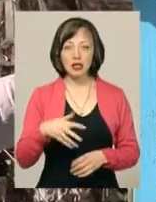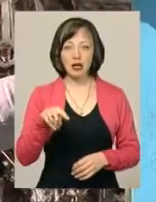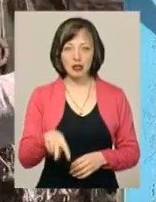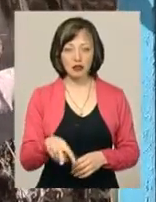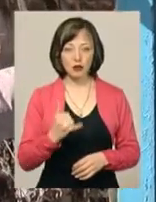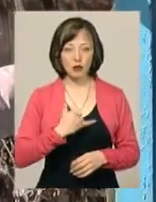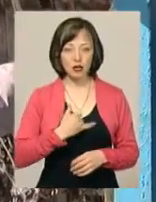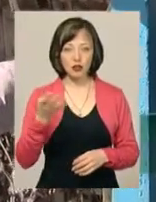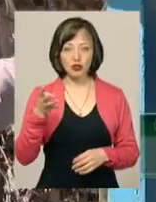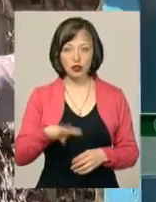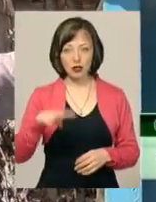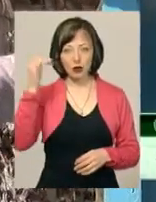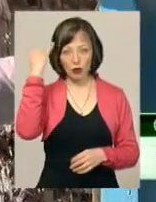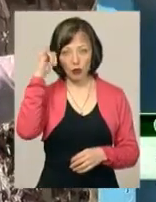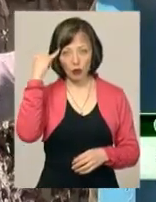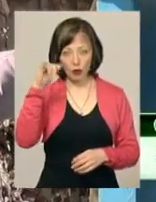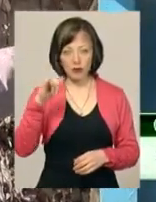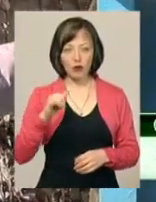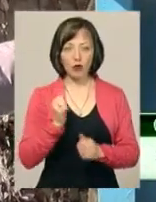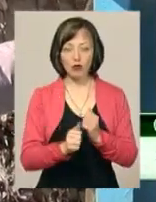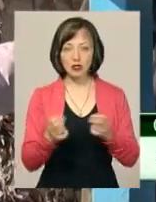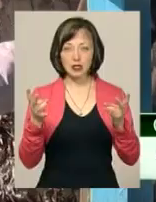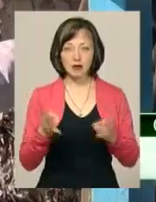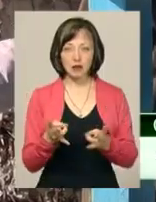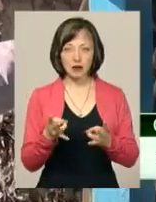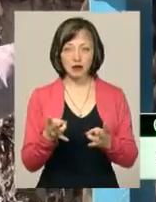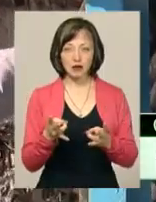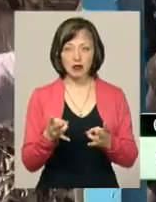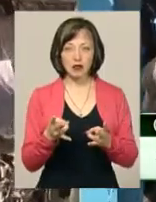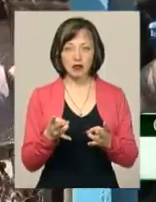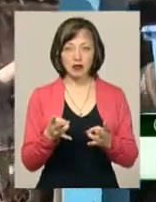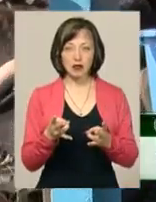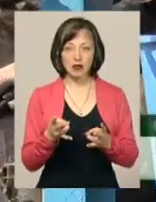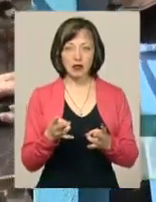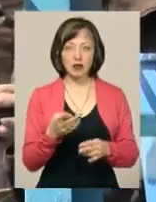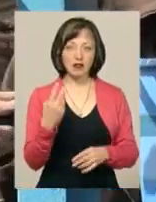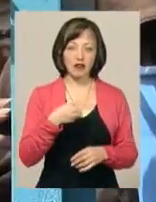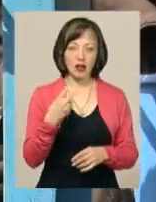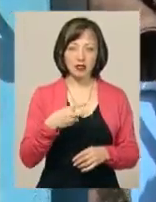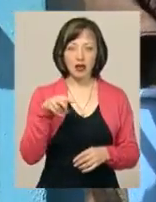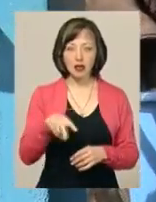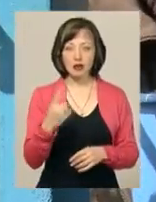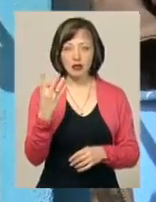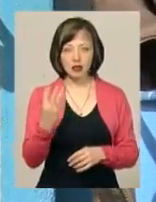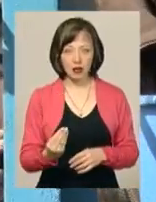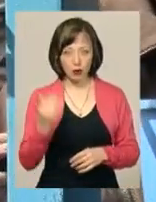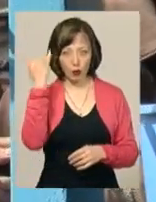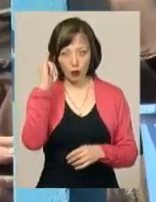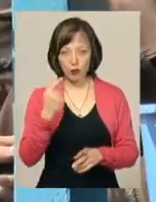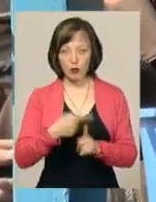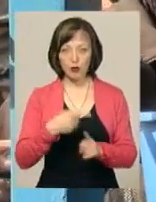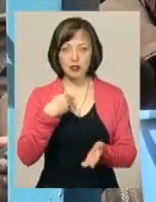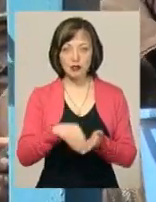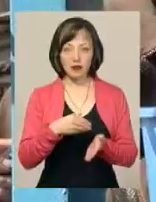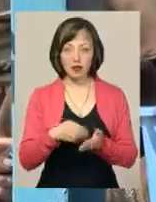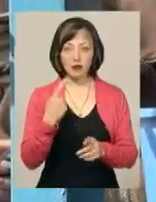мене 4 корови, кожні треба літрів з 20 за день коровам. Плюс